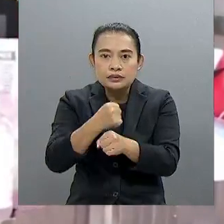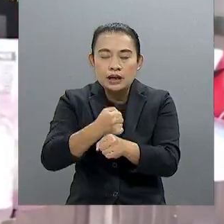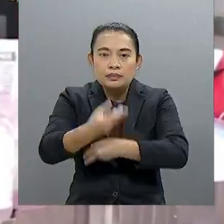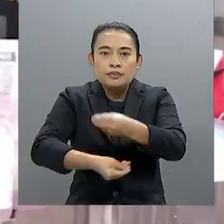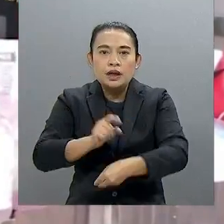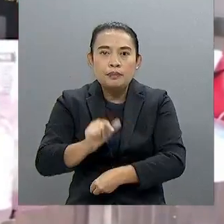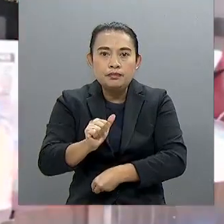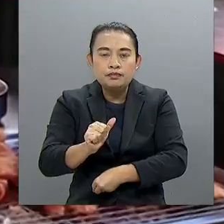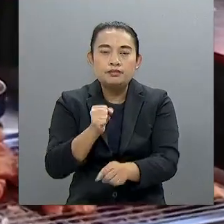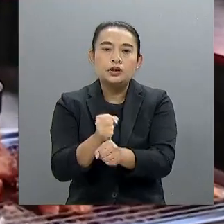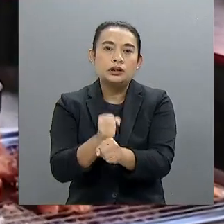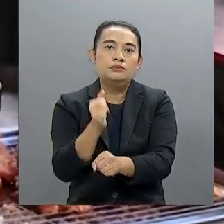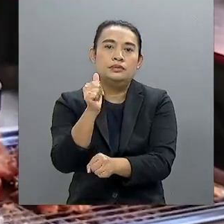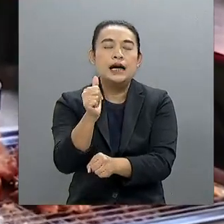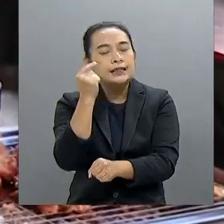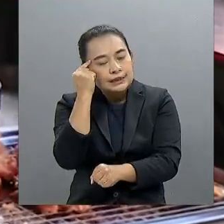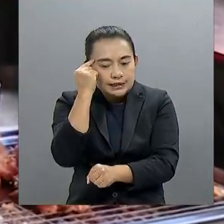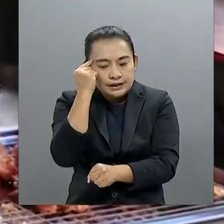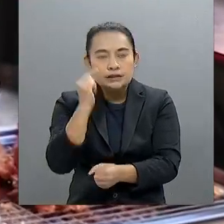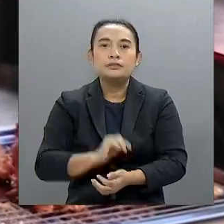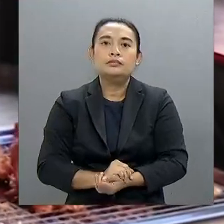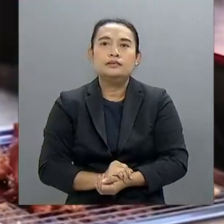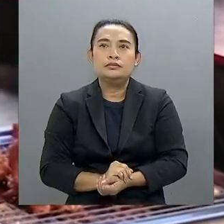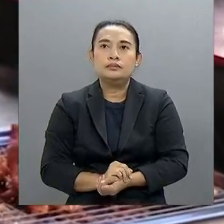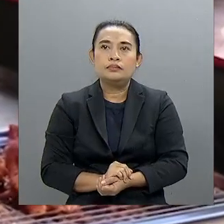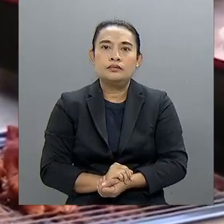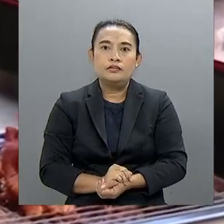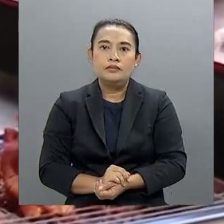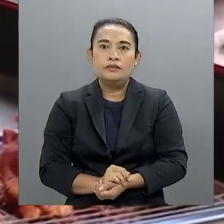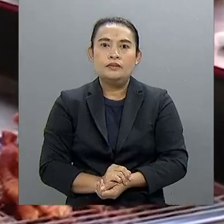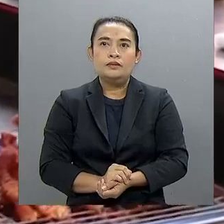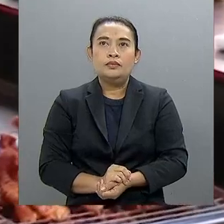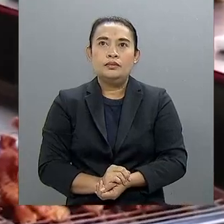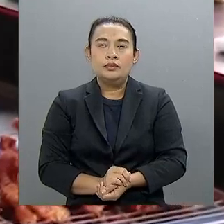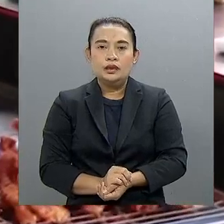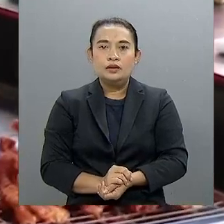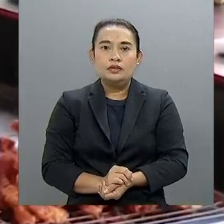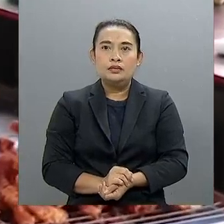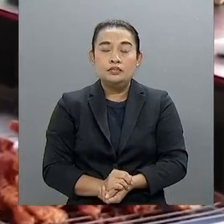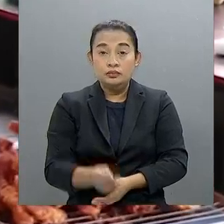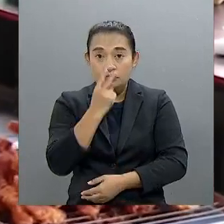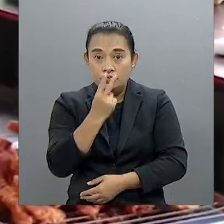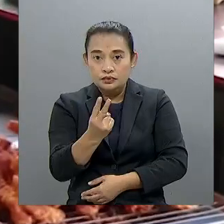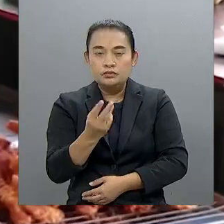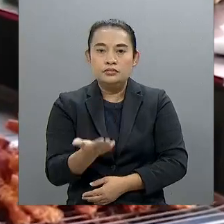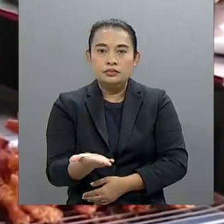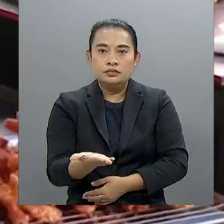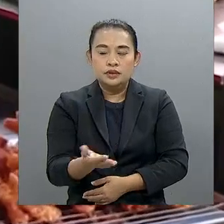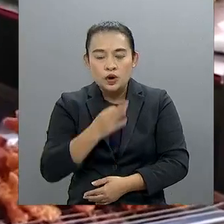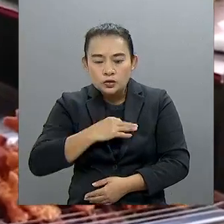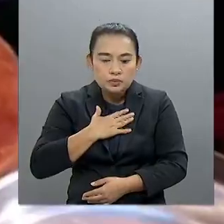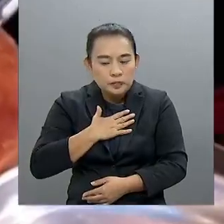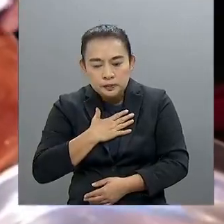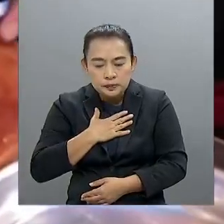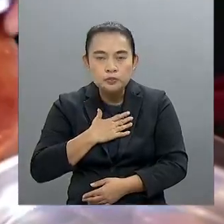้ออาชิหนึเลยนะผมอุดหนนเพระว่า เหนแบบรปรางหนาตาก็นากิแล้ หมูแนะน้น